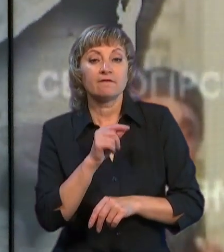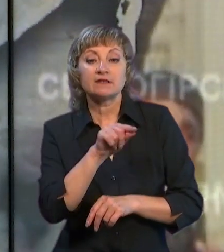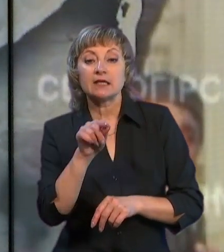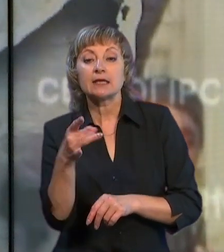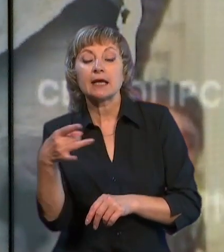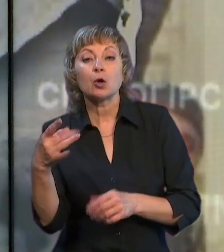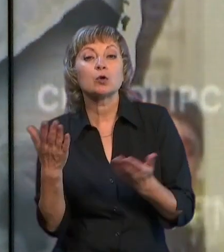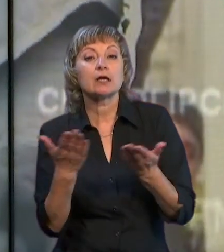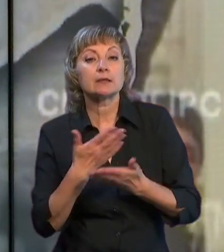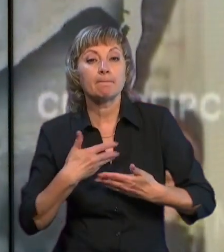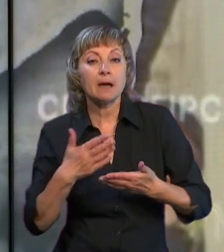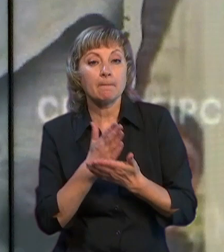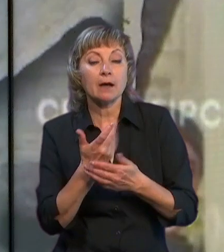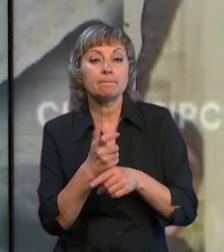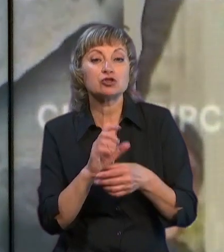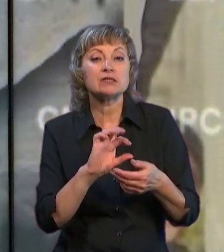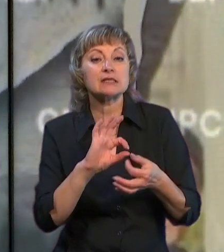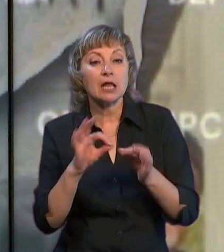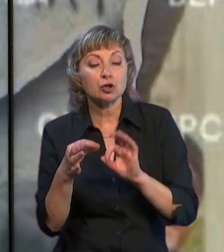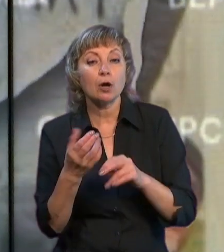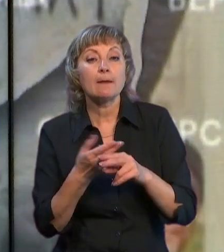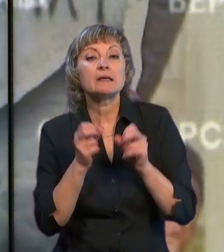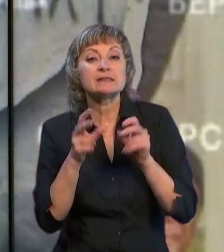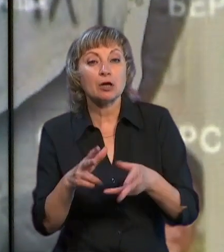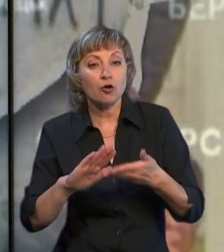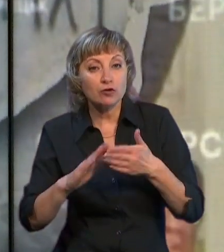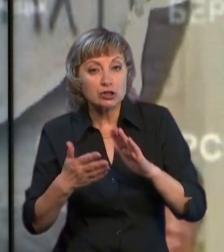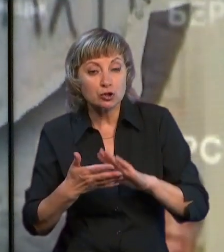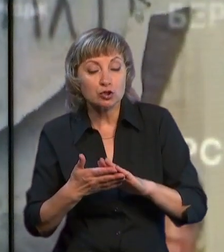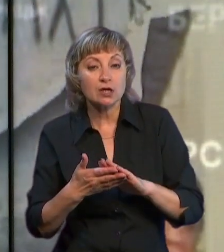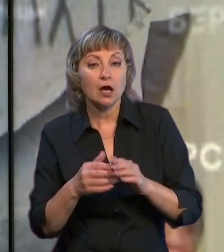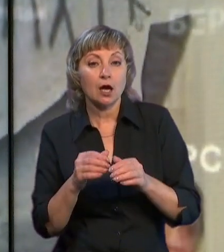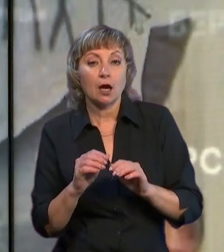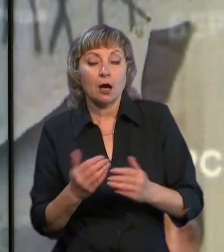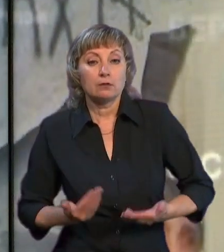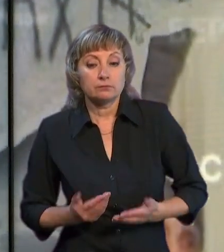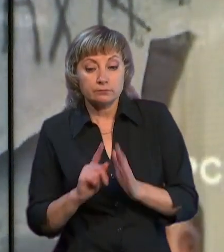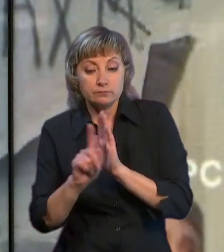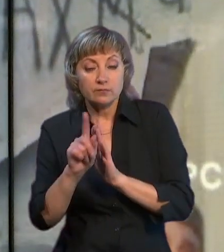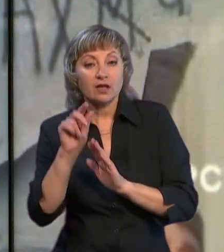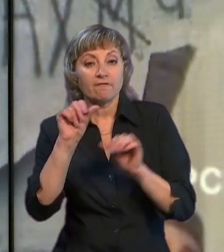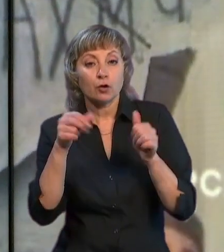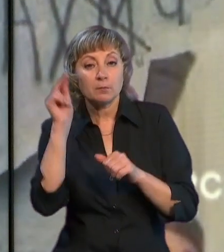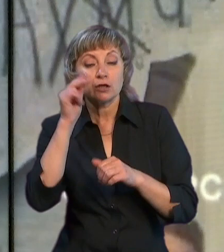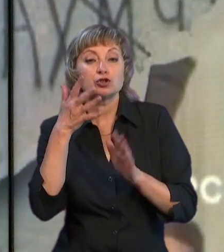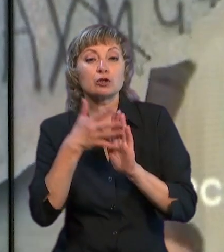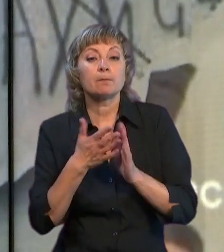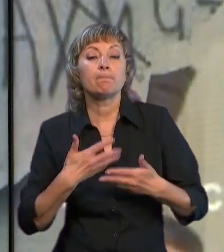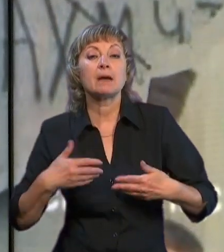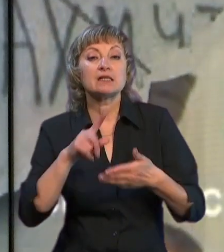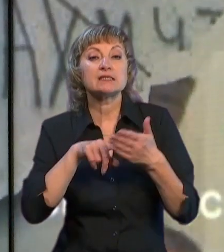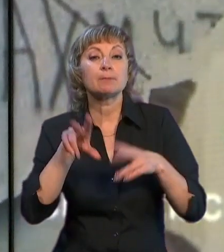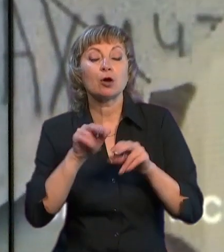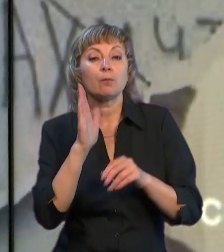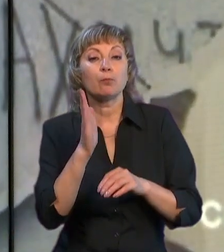ми маємо більш складну безпекову ситуацію. Виключно очну форму навчання, зрозуміло, що ми сподіваємося, що